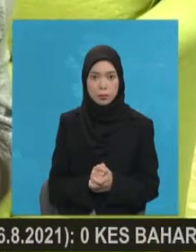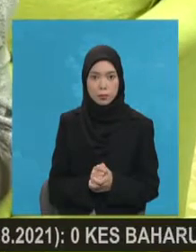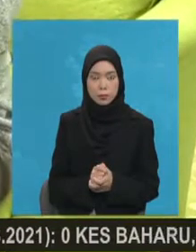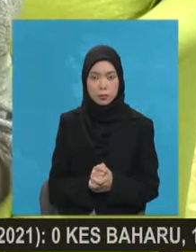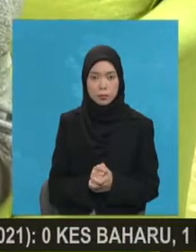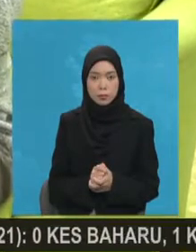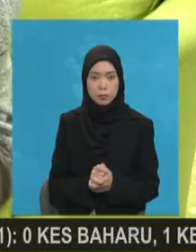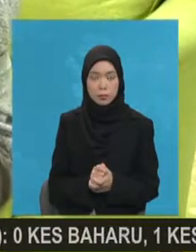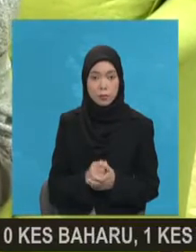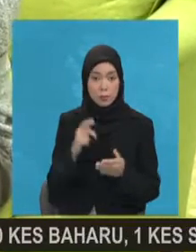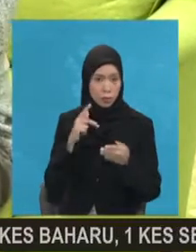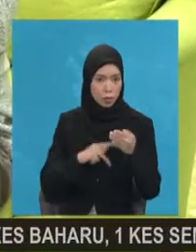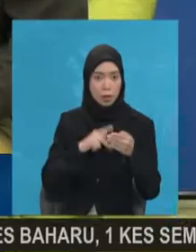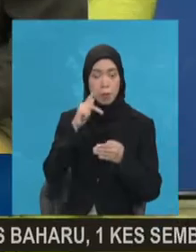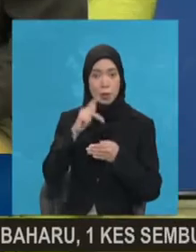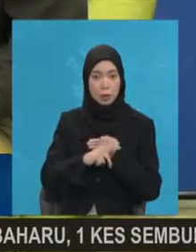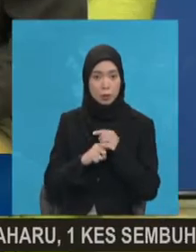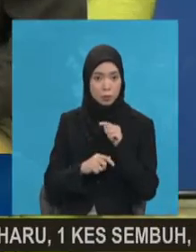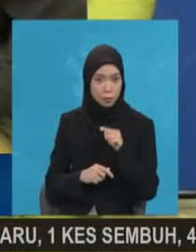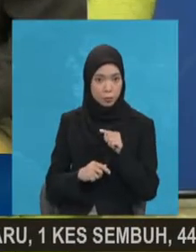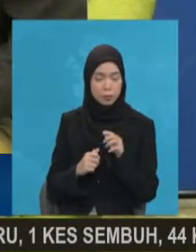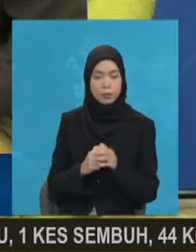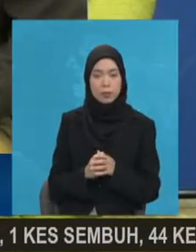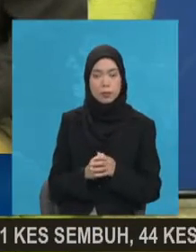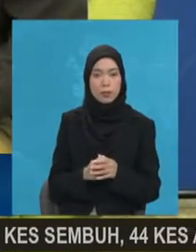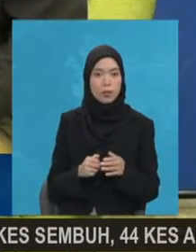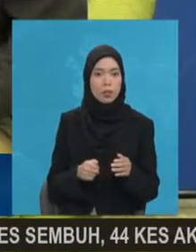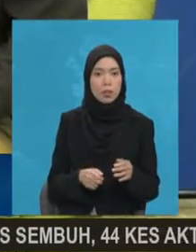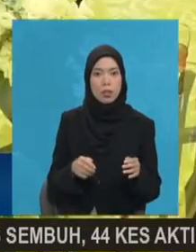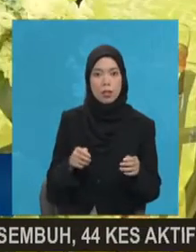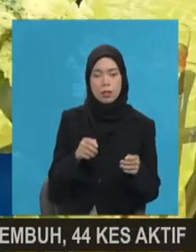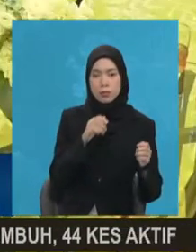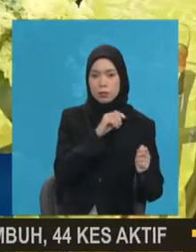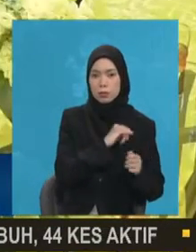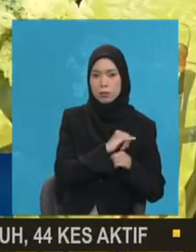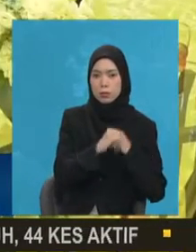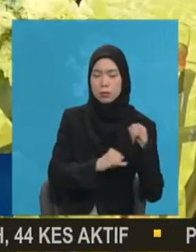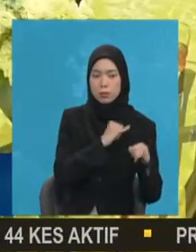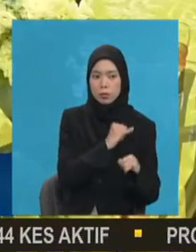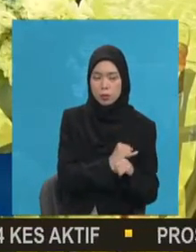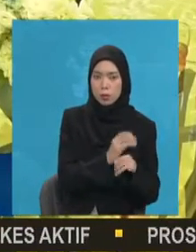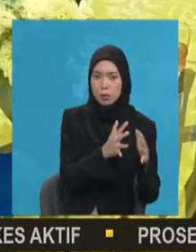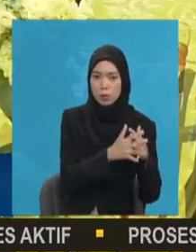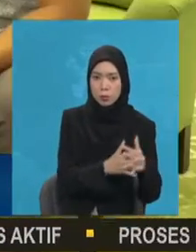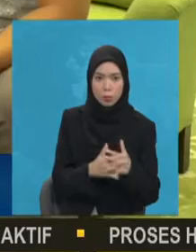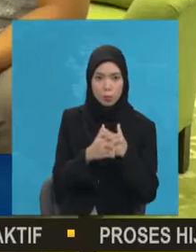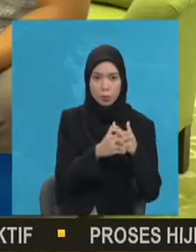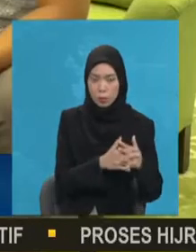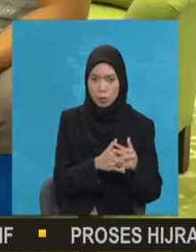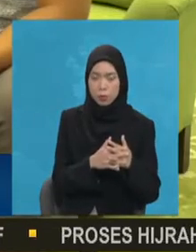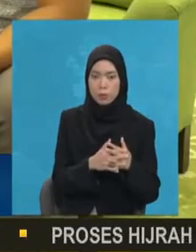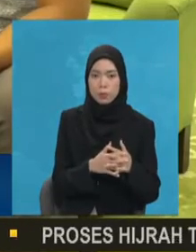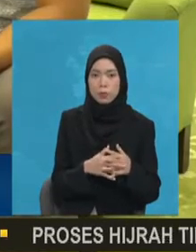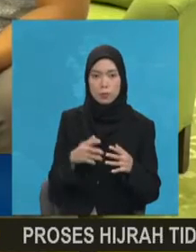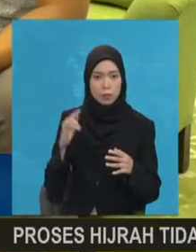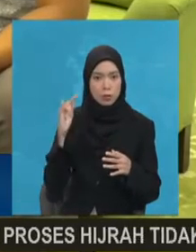Hai Program fulbright merupakan program pertukaran pendidikan antara bangsa yang ditaja oleh kerajaan Amerika Serikat ia